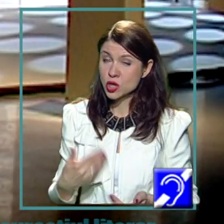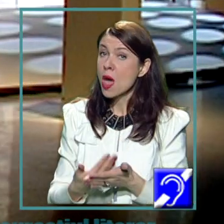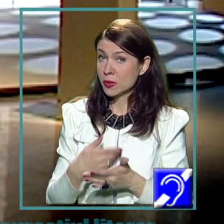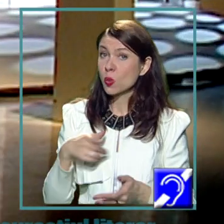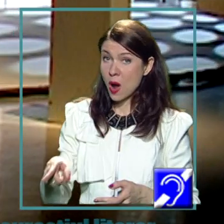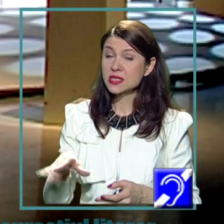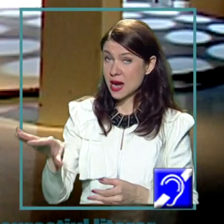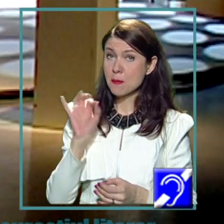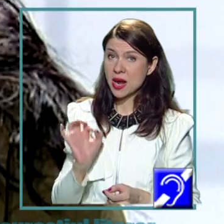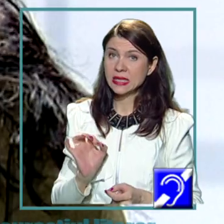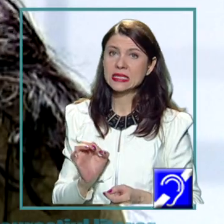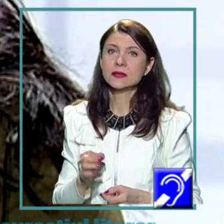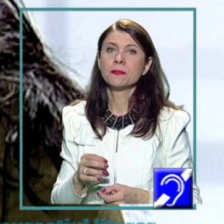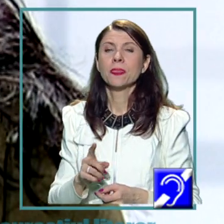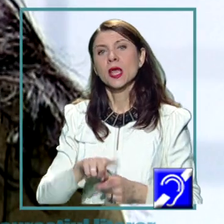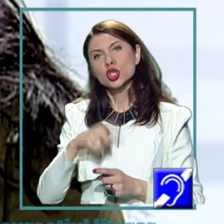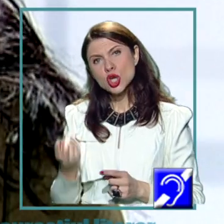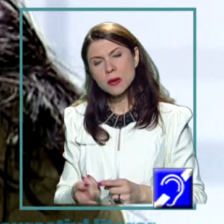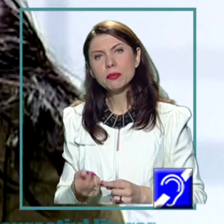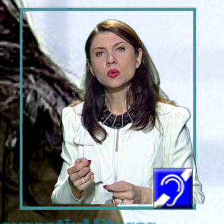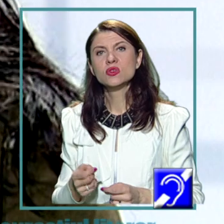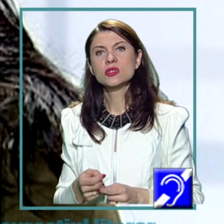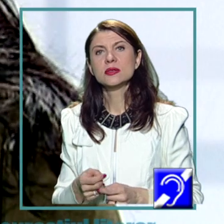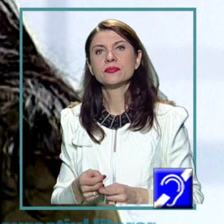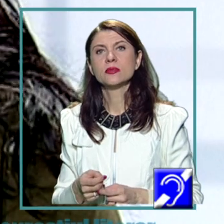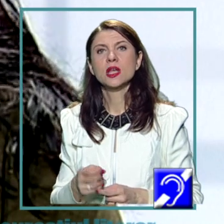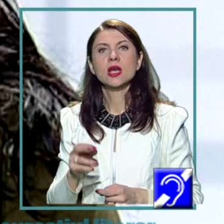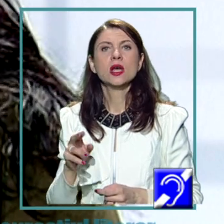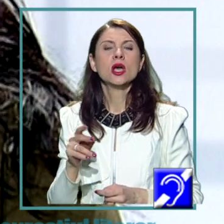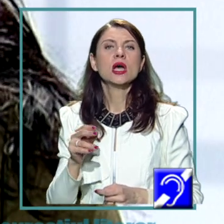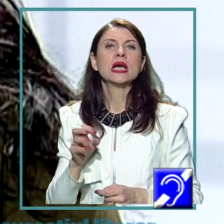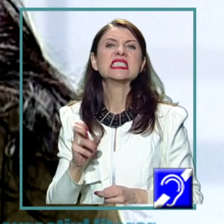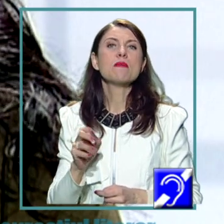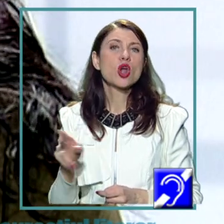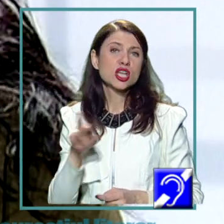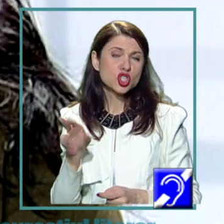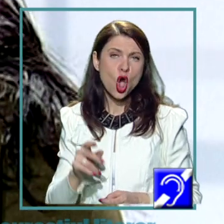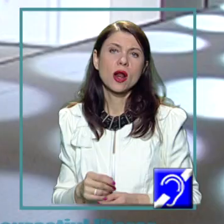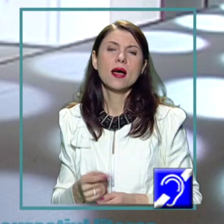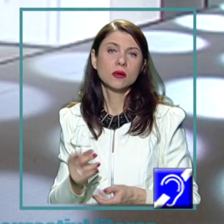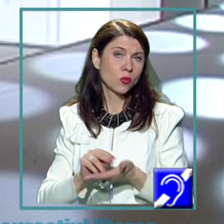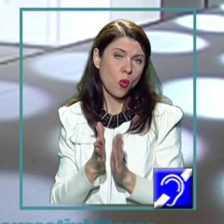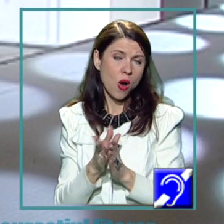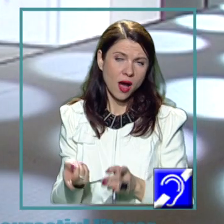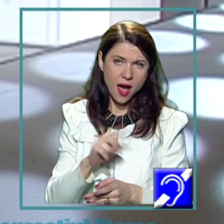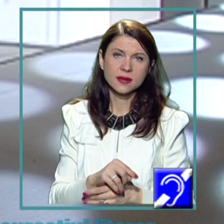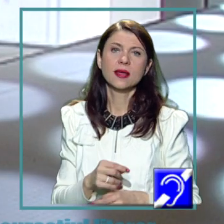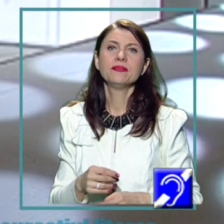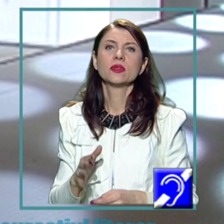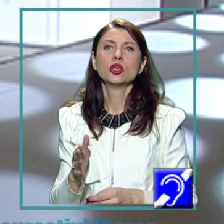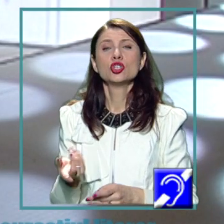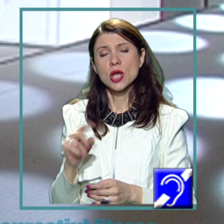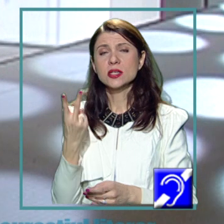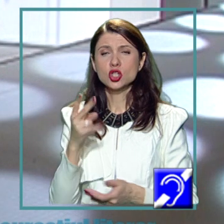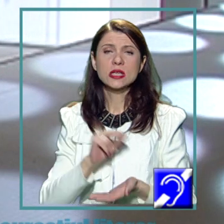pentru care l-am ales. Apoi sunt Simona Sora, cu romanul ei Hotel Universal, Ioana Pârvulescu